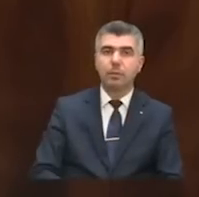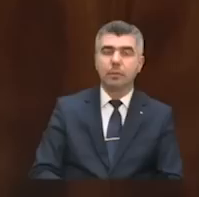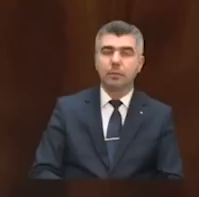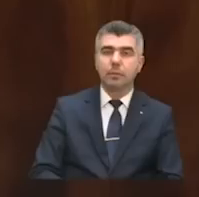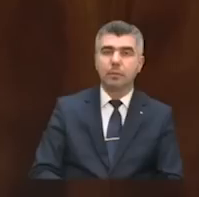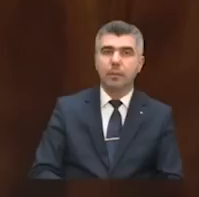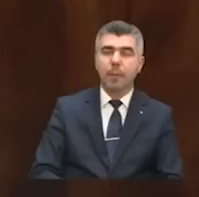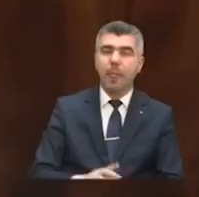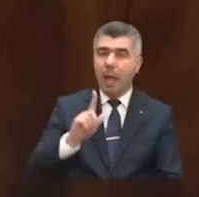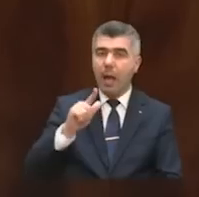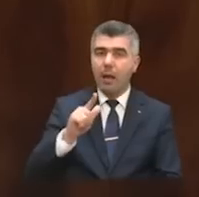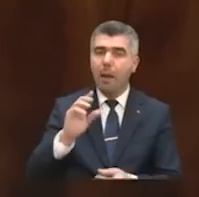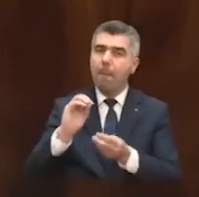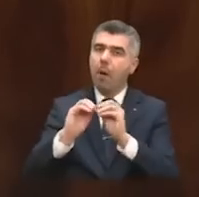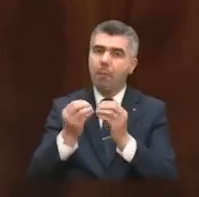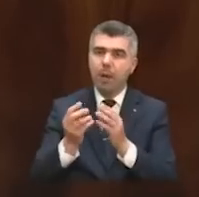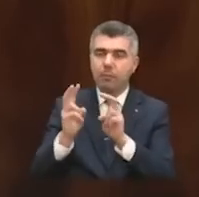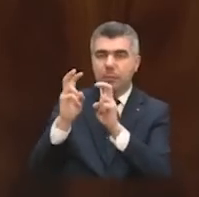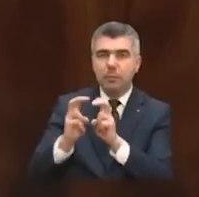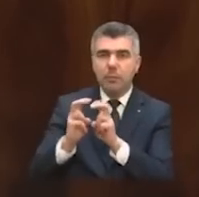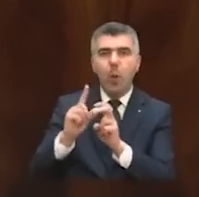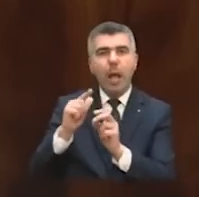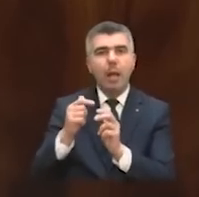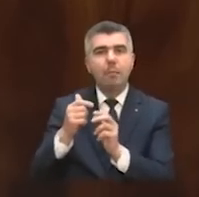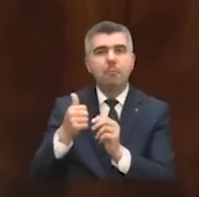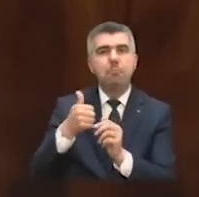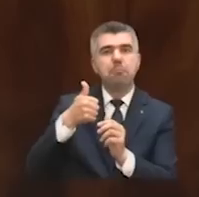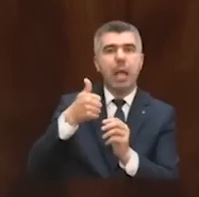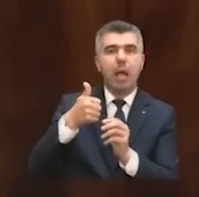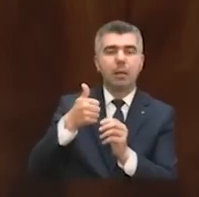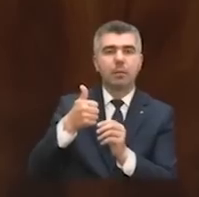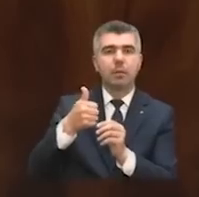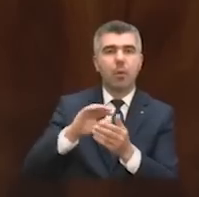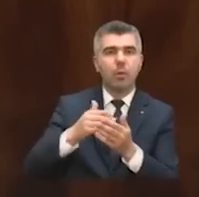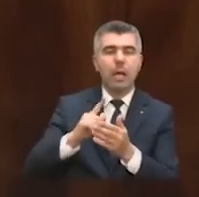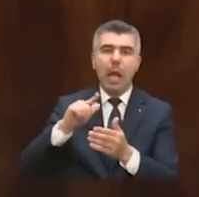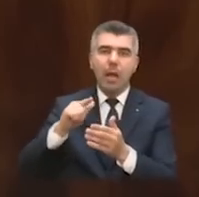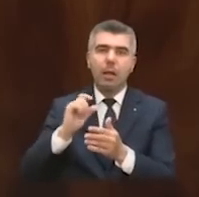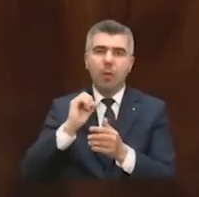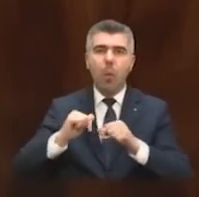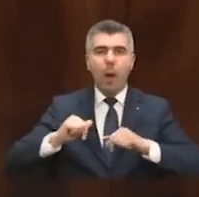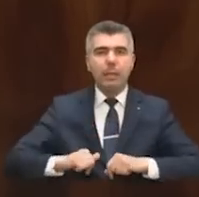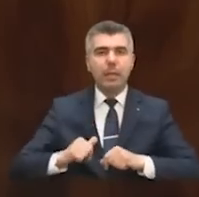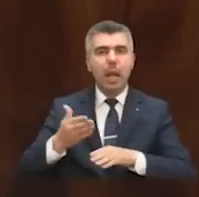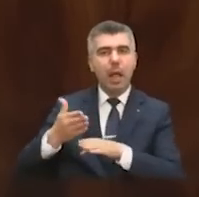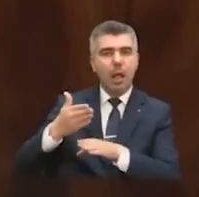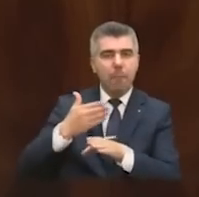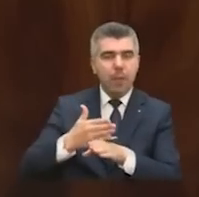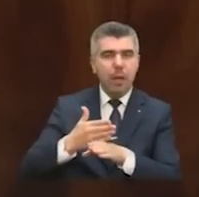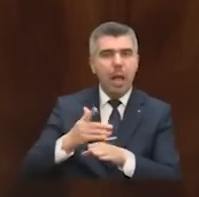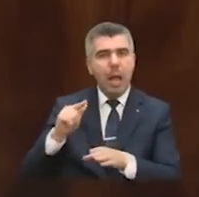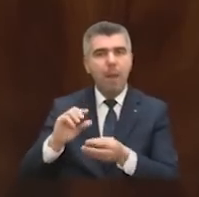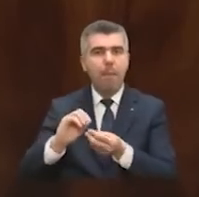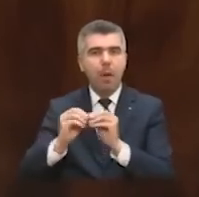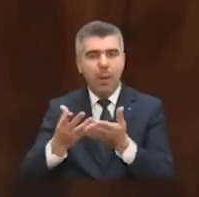كاين اخفاقات وكاين مزايا، كل واحد دوز حقه في الوزراء السابقين، وكاين اللي نجح في واحد عدد